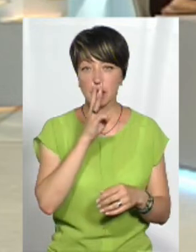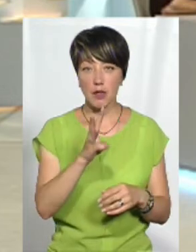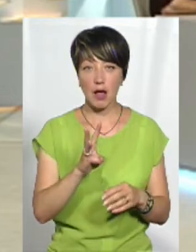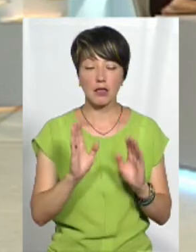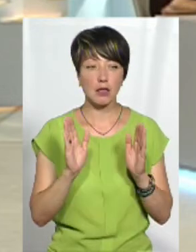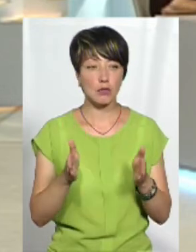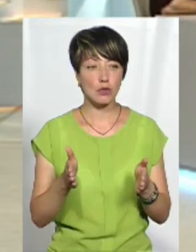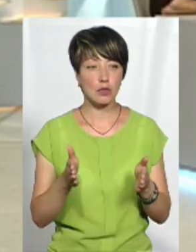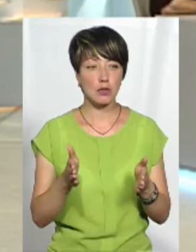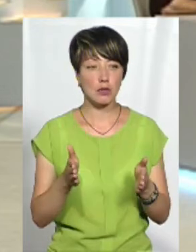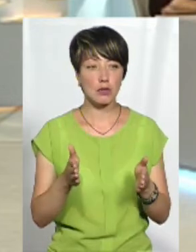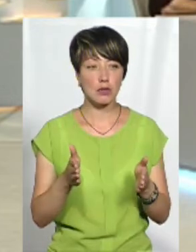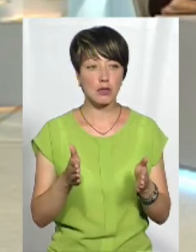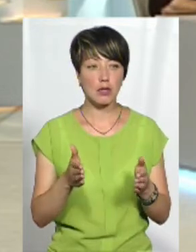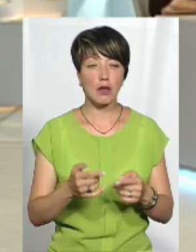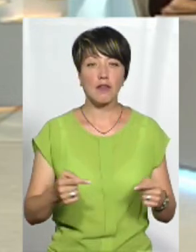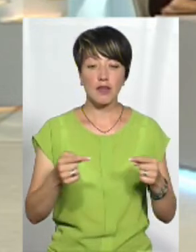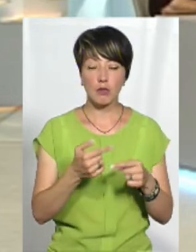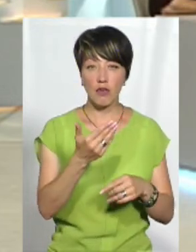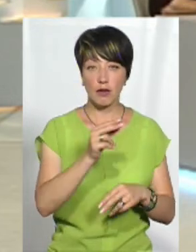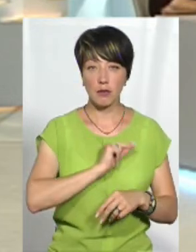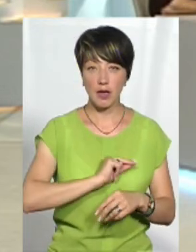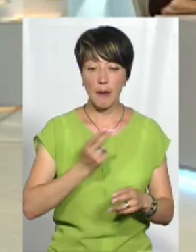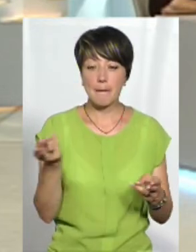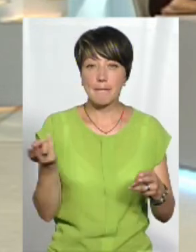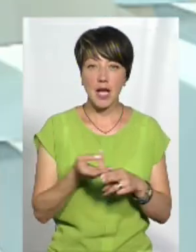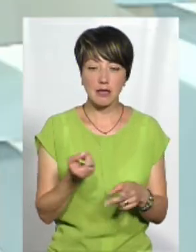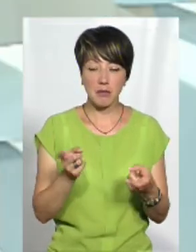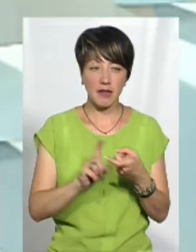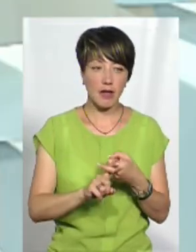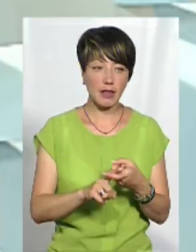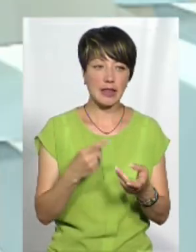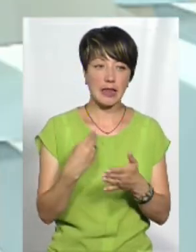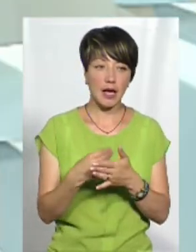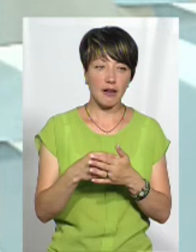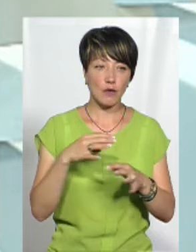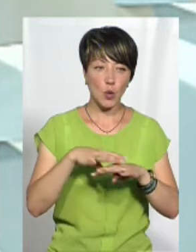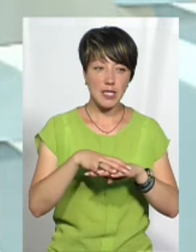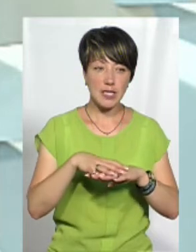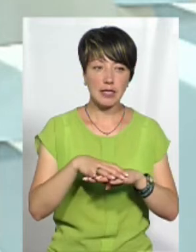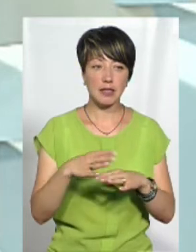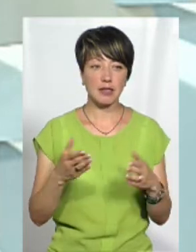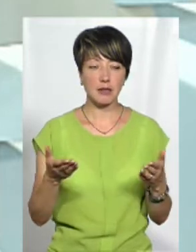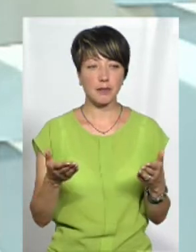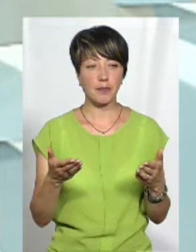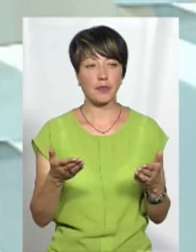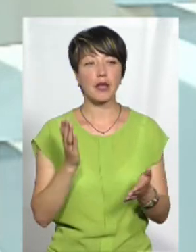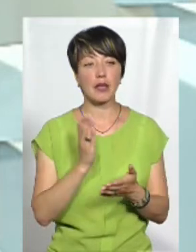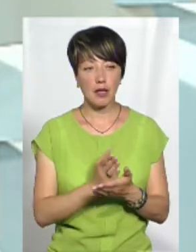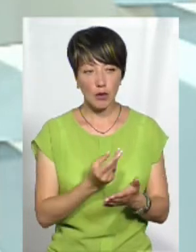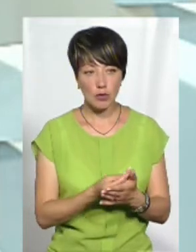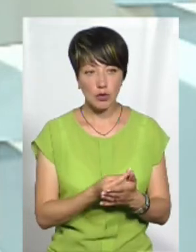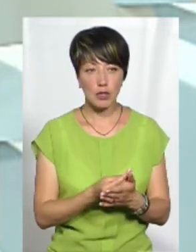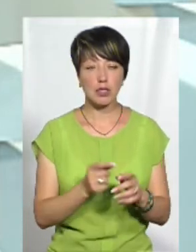зарплатня буде відповідного працівника, без прив'язки до якоїсь тарифної сітки. Тобто є